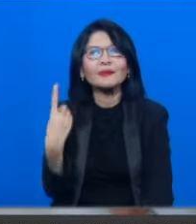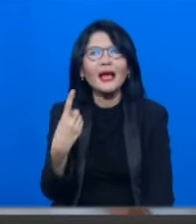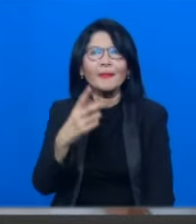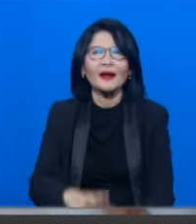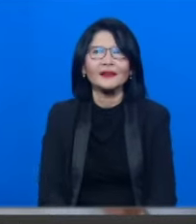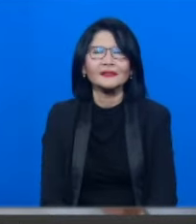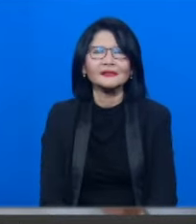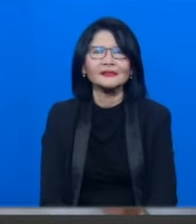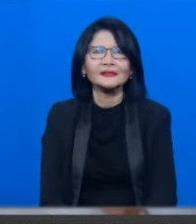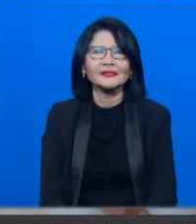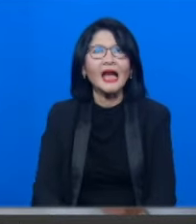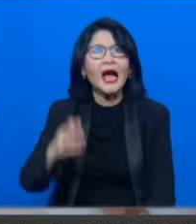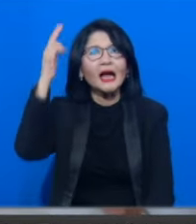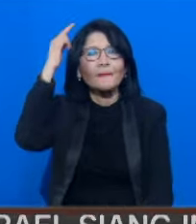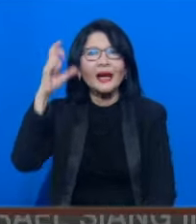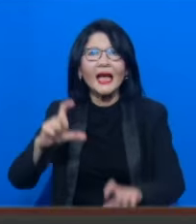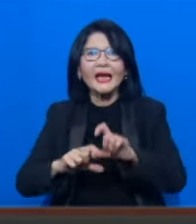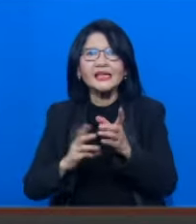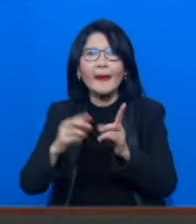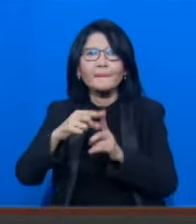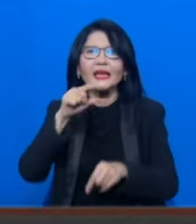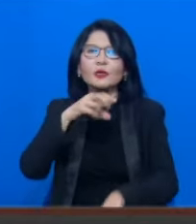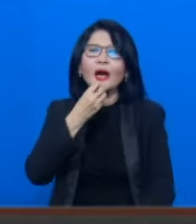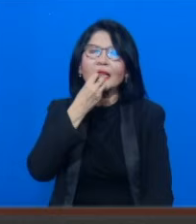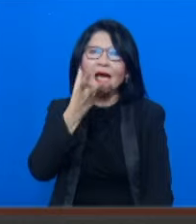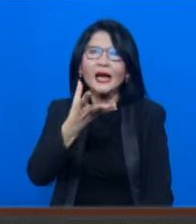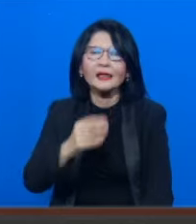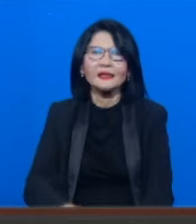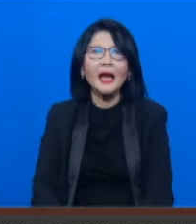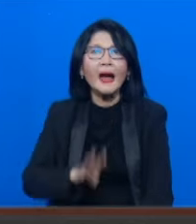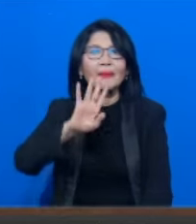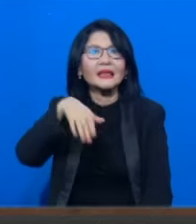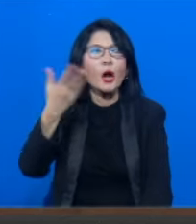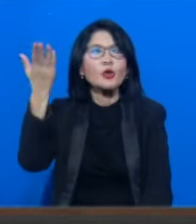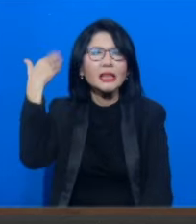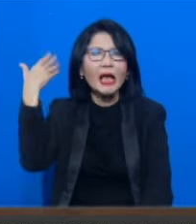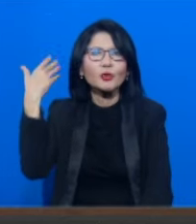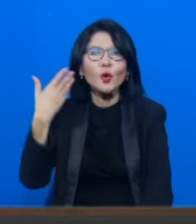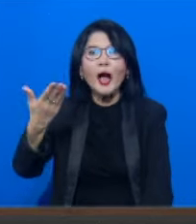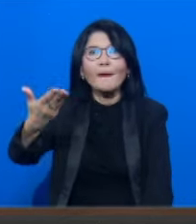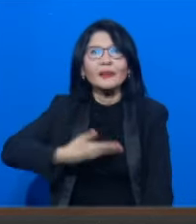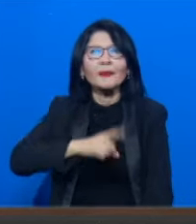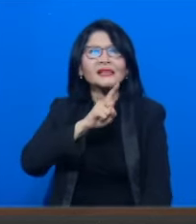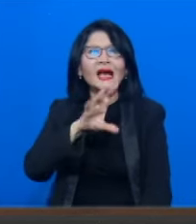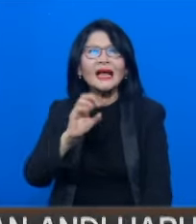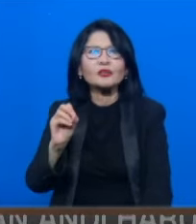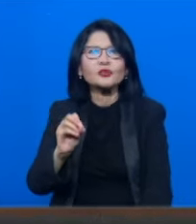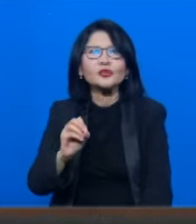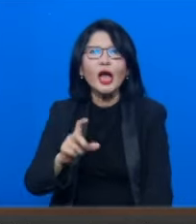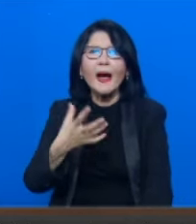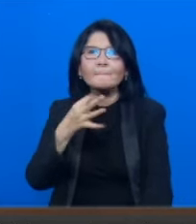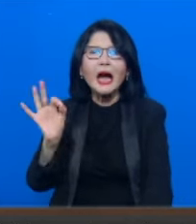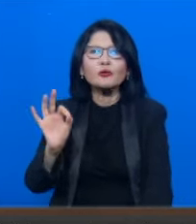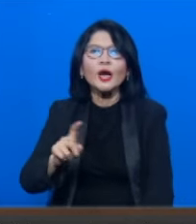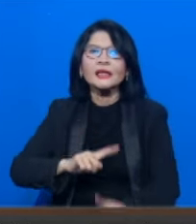kemarin. Kepala SMP Islam Gupi Muhajirin mengatakan, 4 tahun lalu sekolahnya sempat menerima ratusan murid baru. Namun